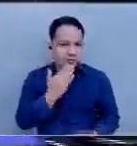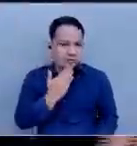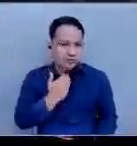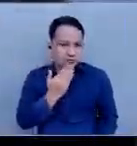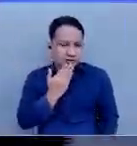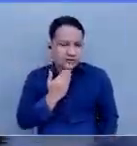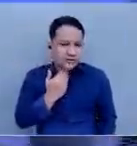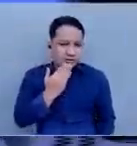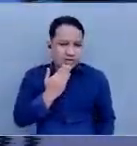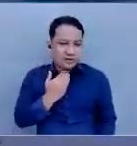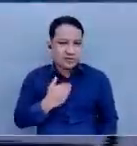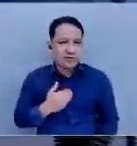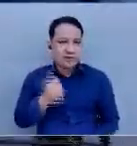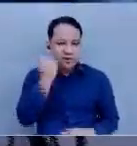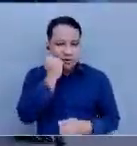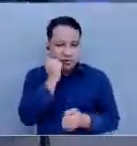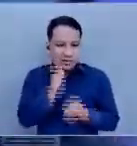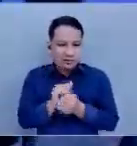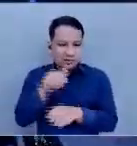DM sa gabi.